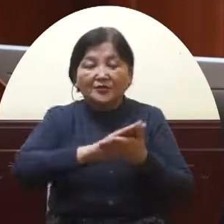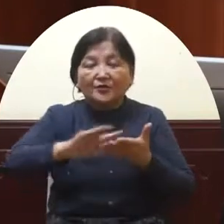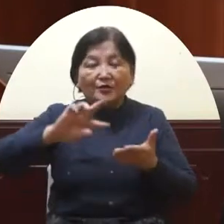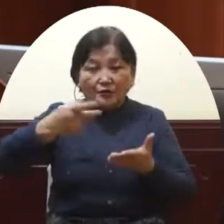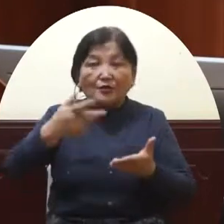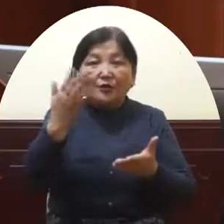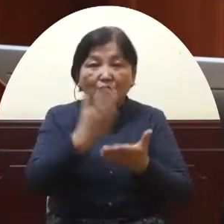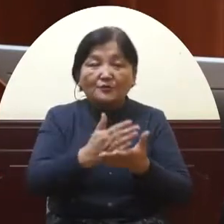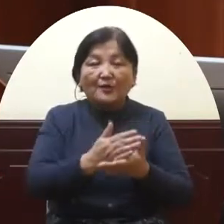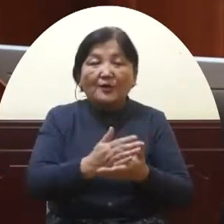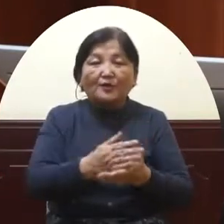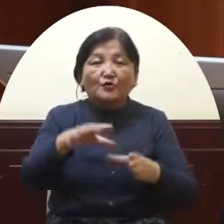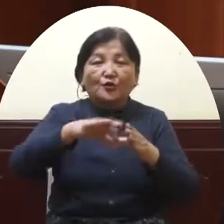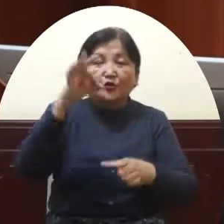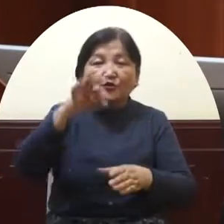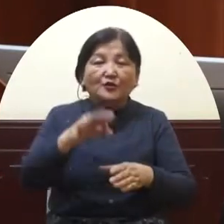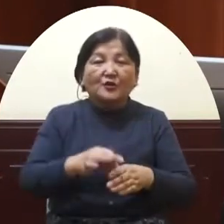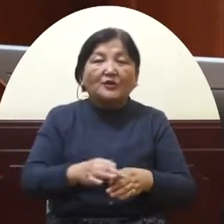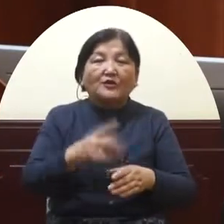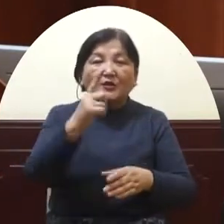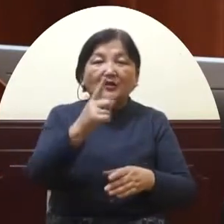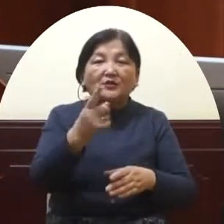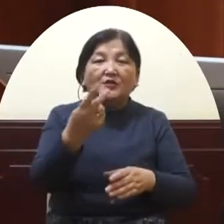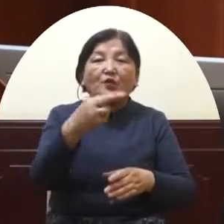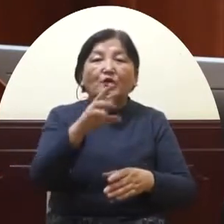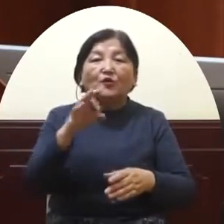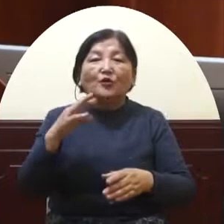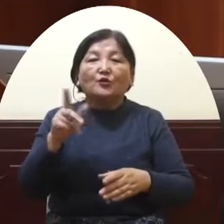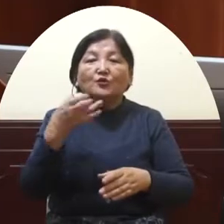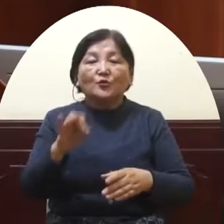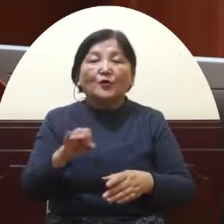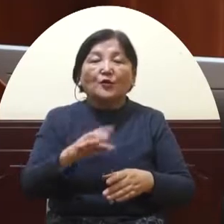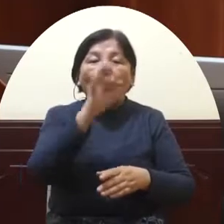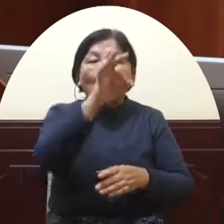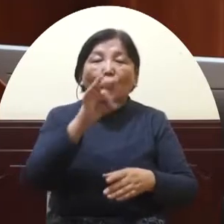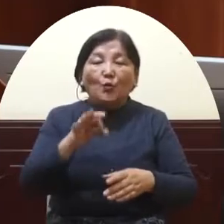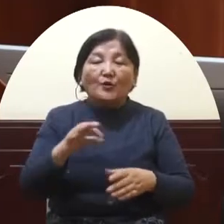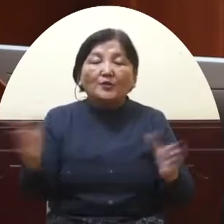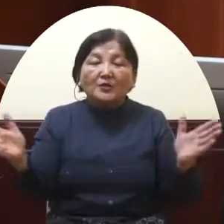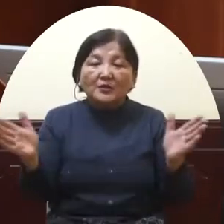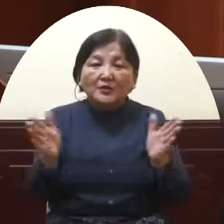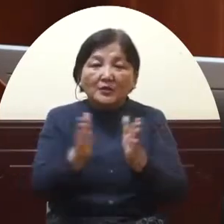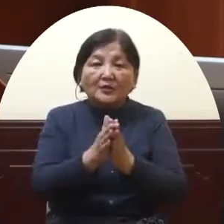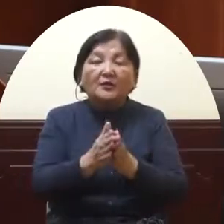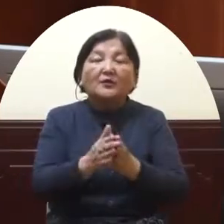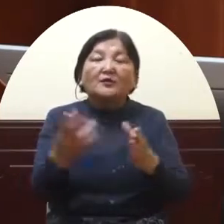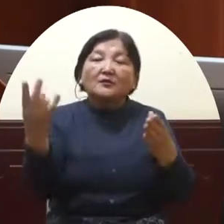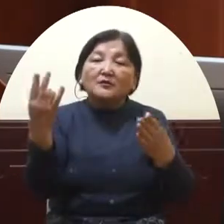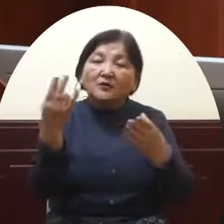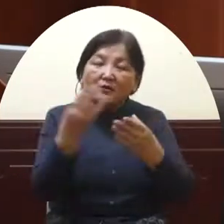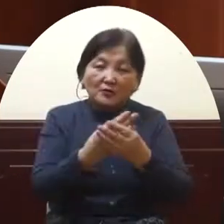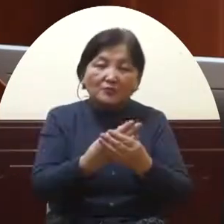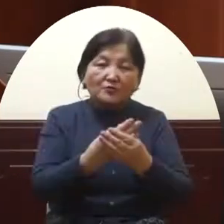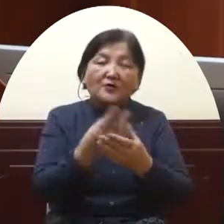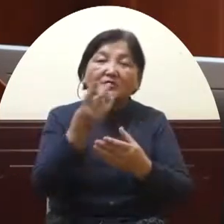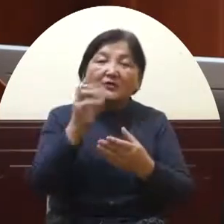Сонгогчдын нэгээс доошгүй хувь нь нам байгуулах тухай асуудал. Нэгдчихэж нам байгуулна. За энэ асуудал бол